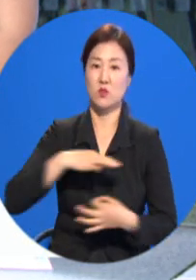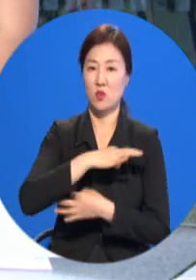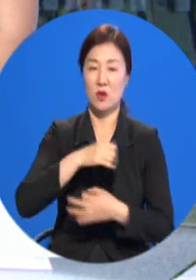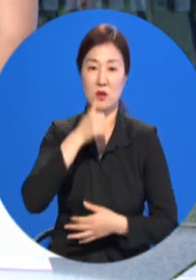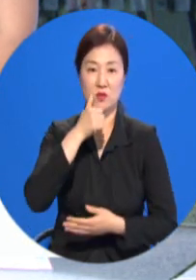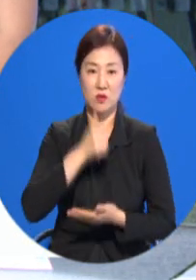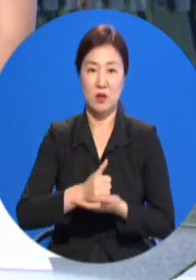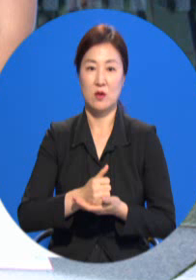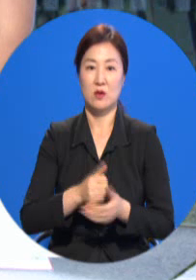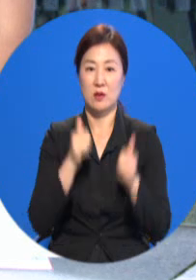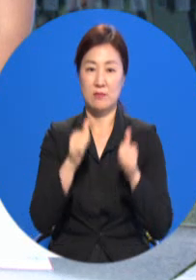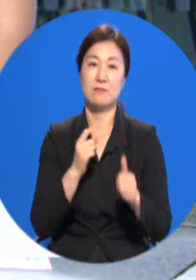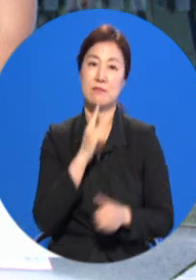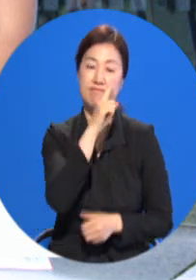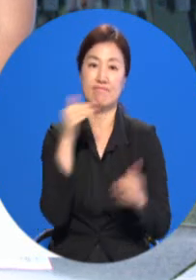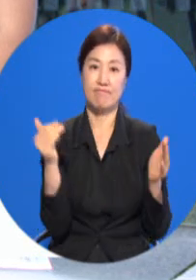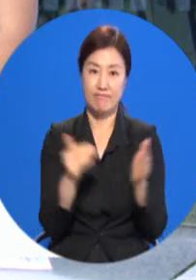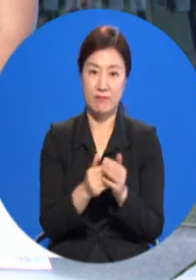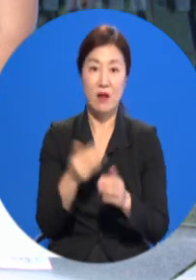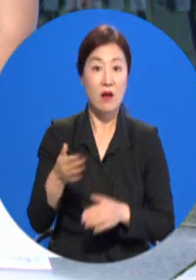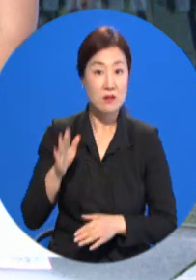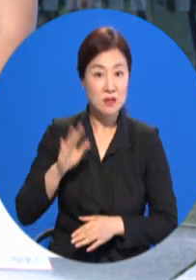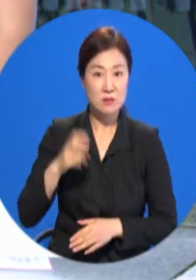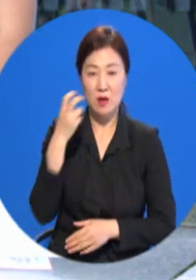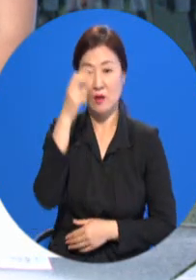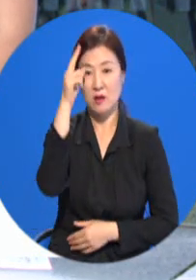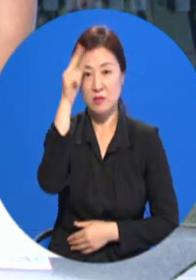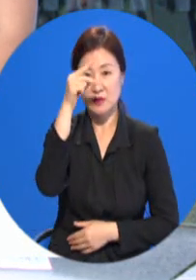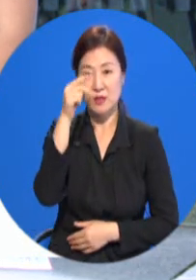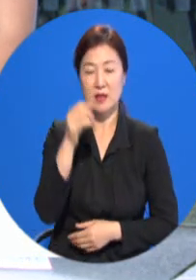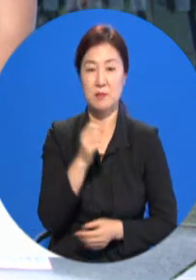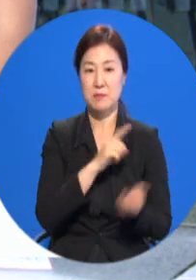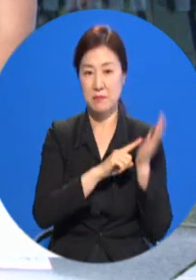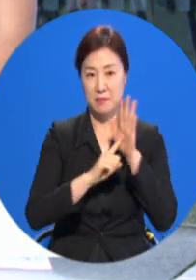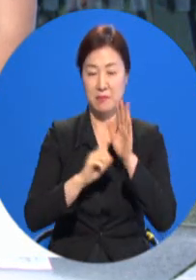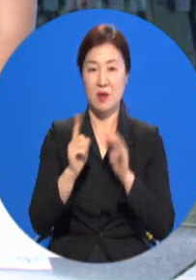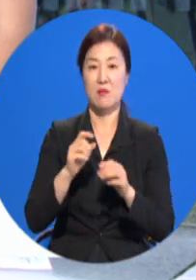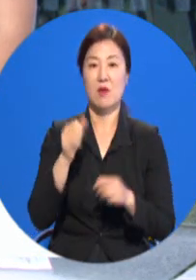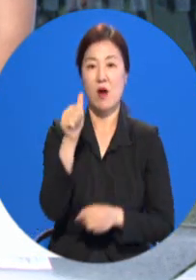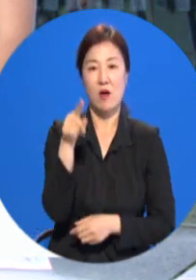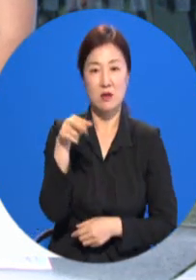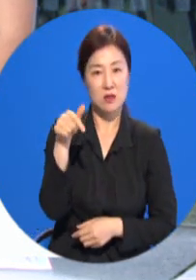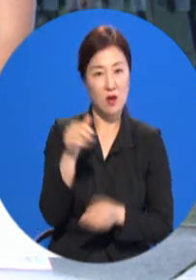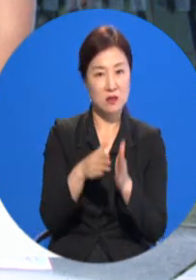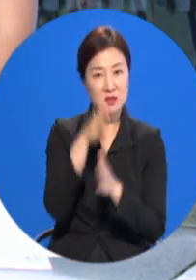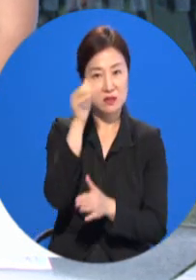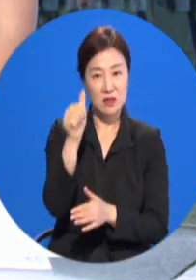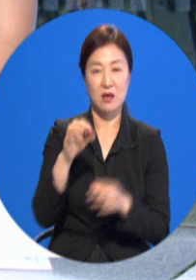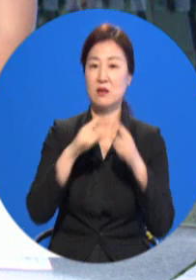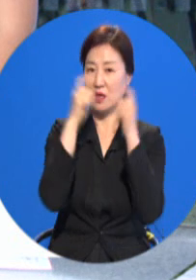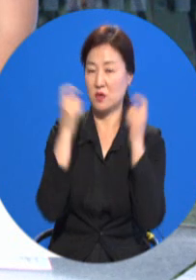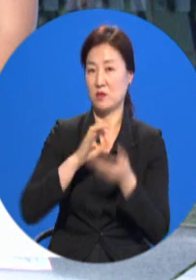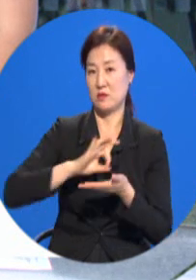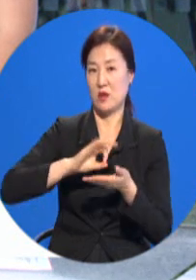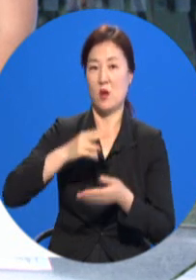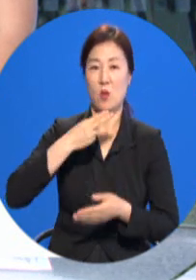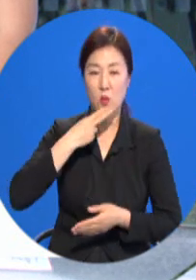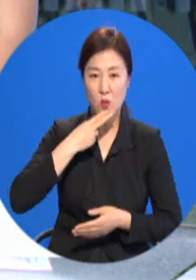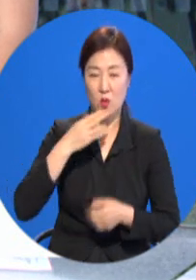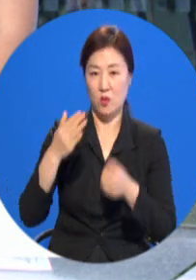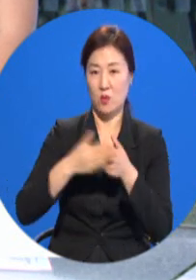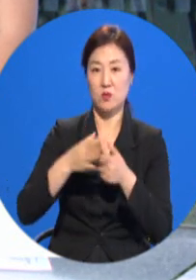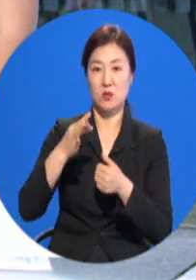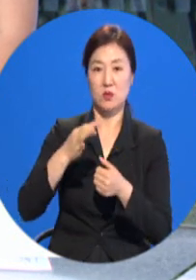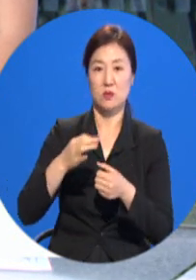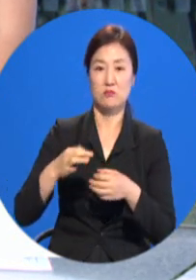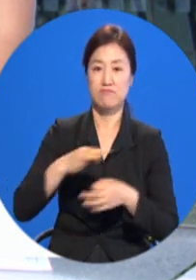재판에 넘겼습니다. 검찰은 그러나 이 자금을 개인적으로 유용하지는 않은 것으로 보고 있고 허 시장도 보조금 운영에 관여한